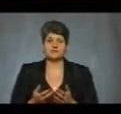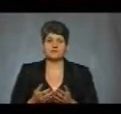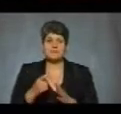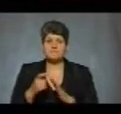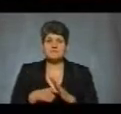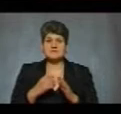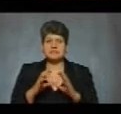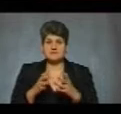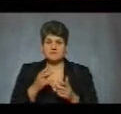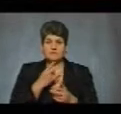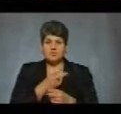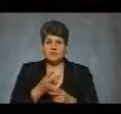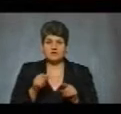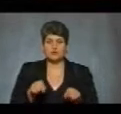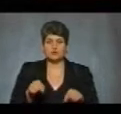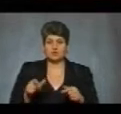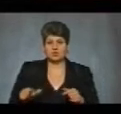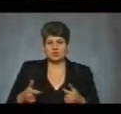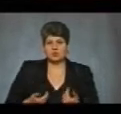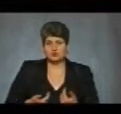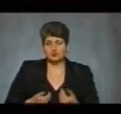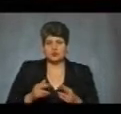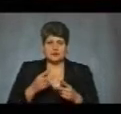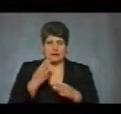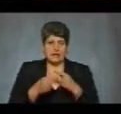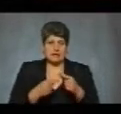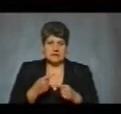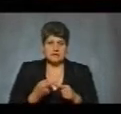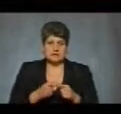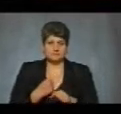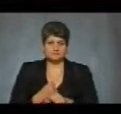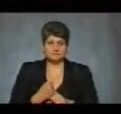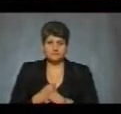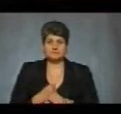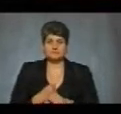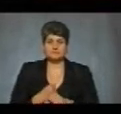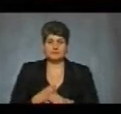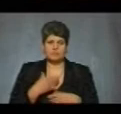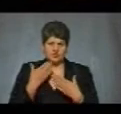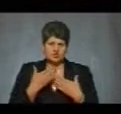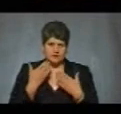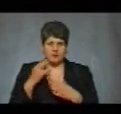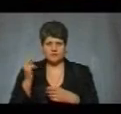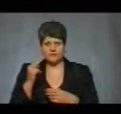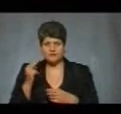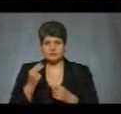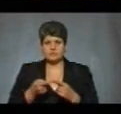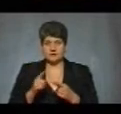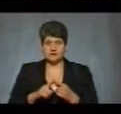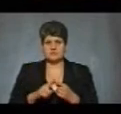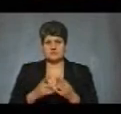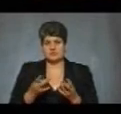пізнати світ, побачити, як тут люди живуть, як ці традиції всі робляться. Ми то про них читаємо, там вчимо, а це все